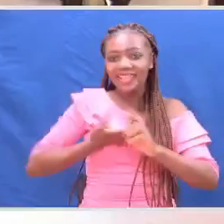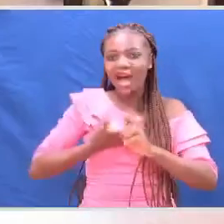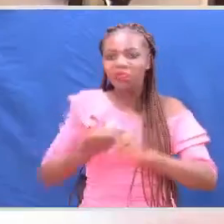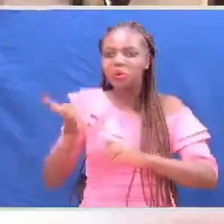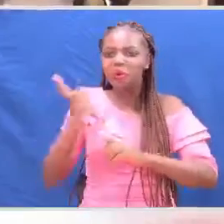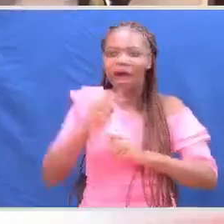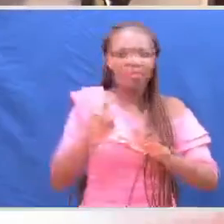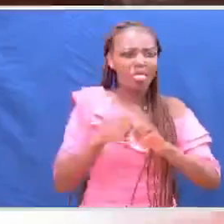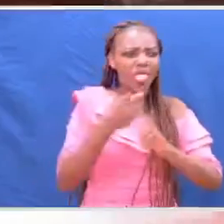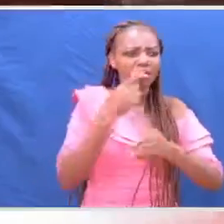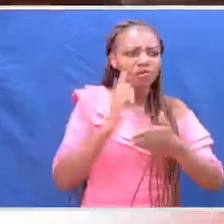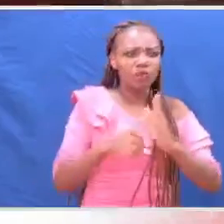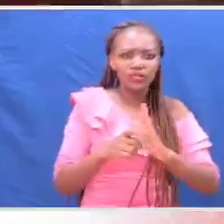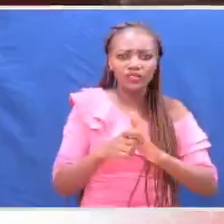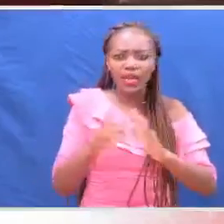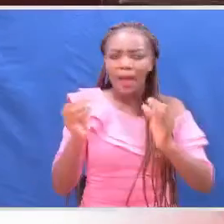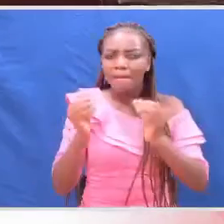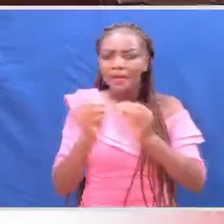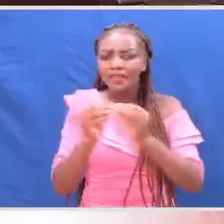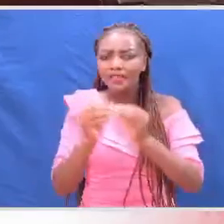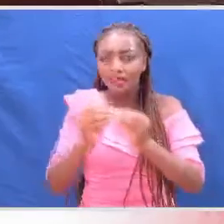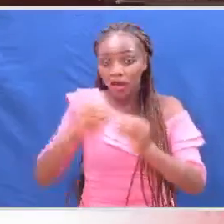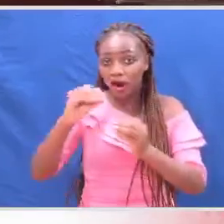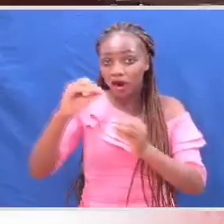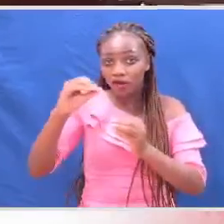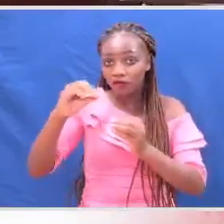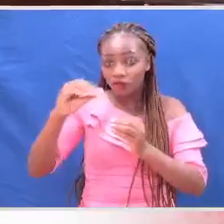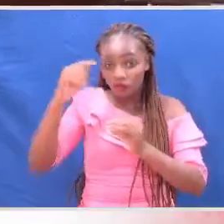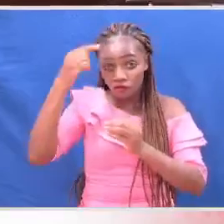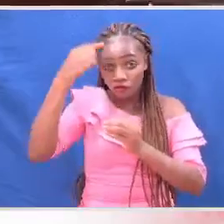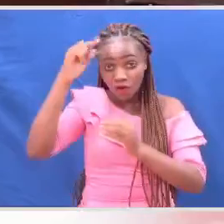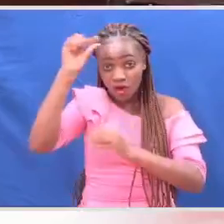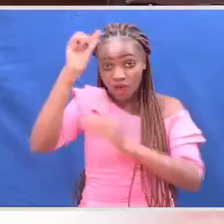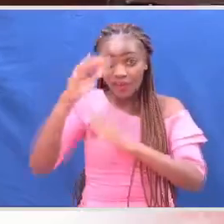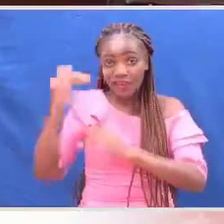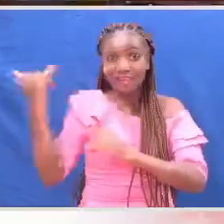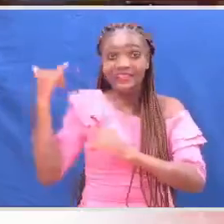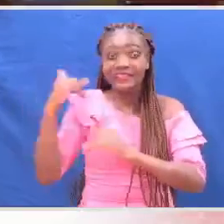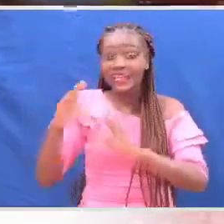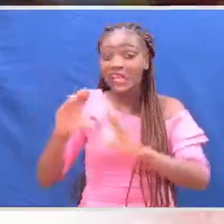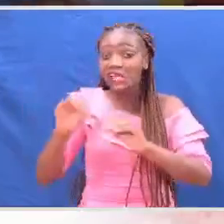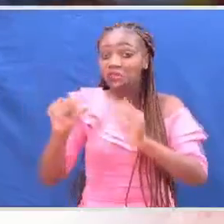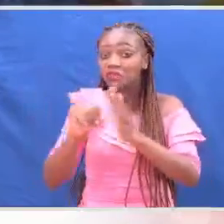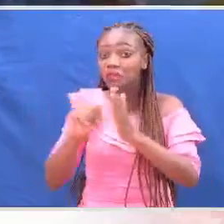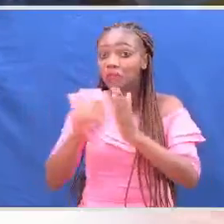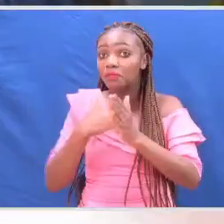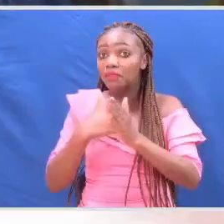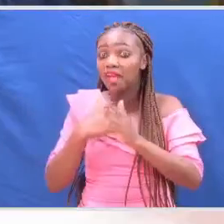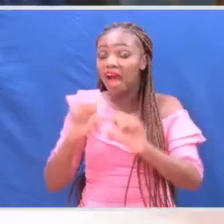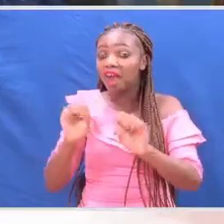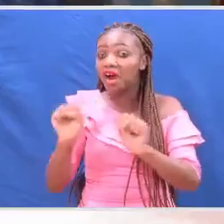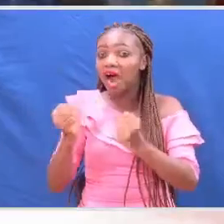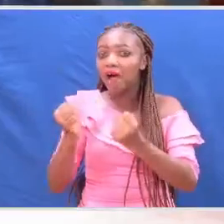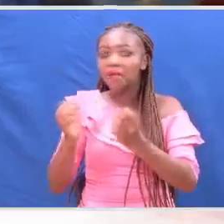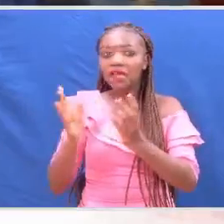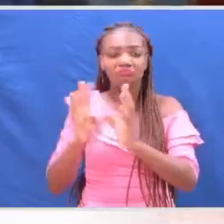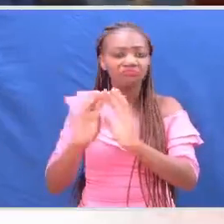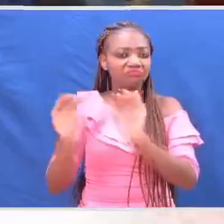ukijitokeza kusema kuwa mkutano wa baraza la magavana la hapo jana la kutatua masuala ya mkataba wa